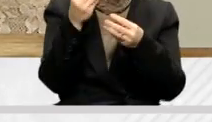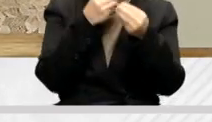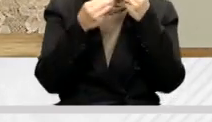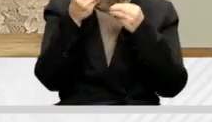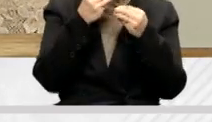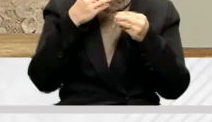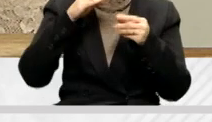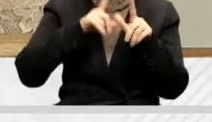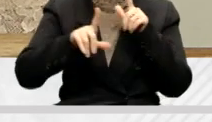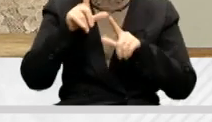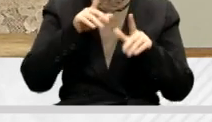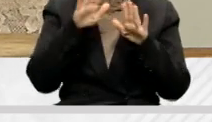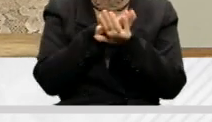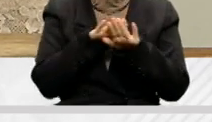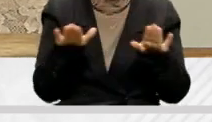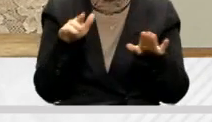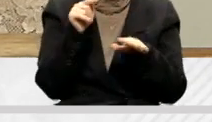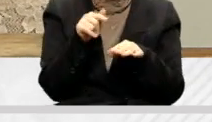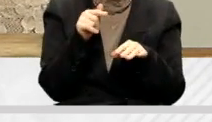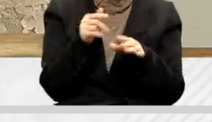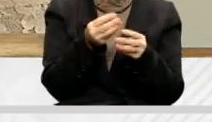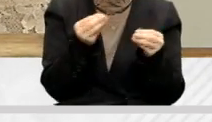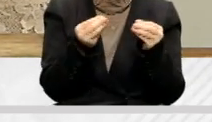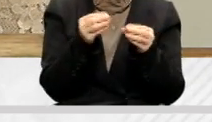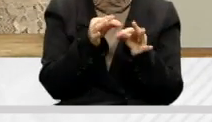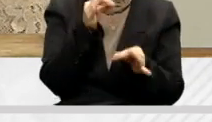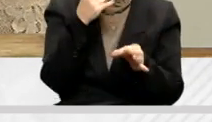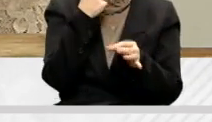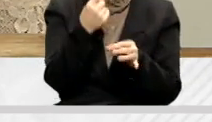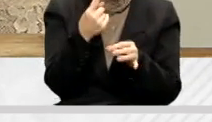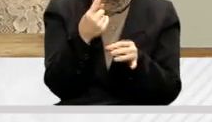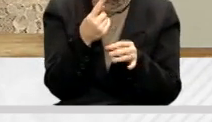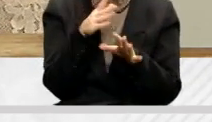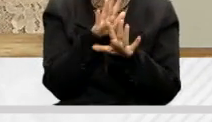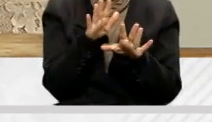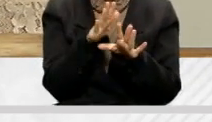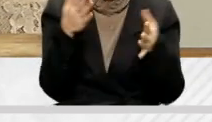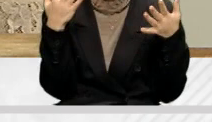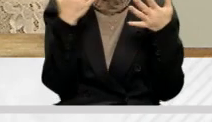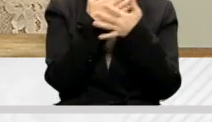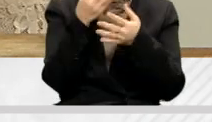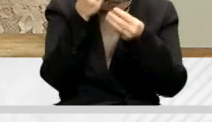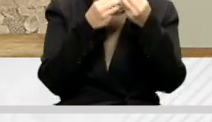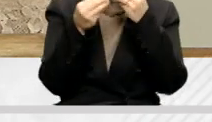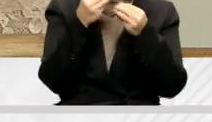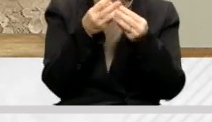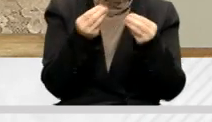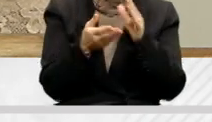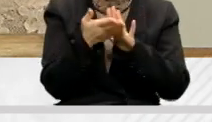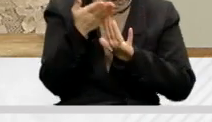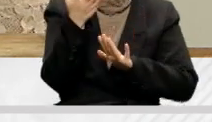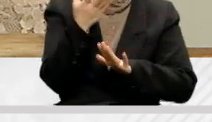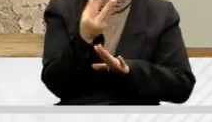Şu an birçok insan bunu söylemekte çekiniyor veya itiraf edemiyor kendini ama gece yeme atakları ve sendromu çok artmış